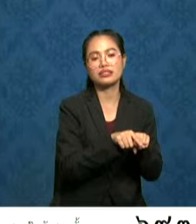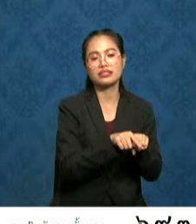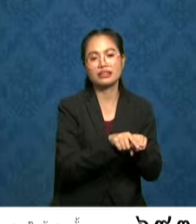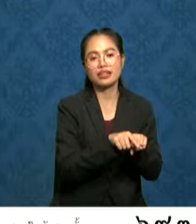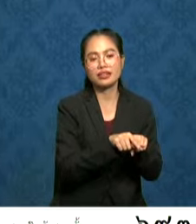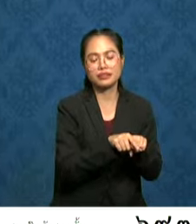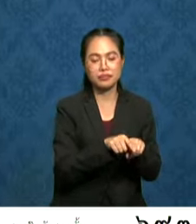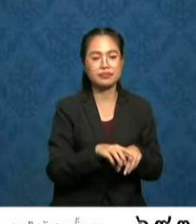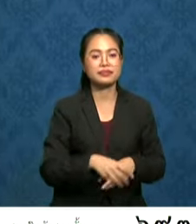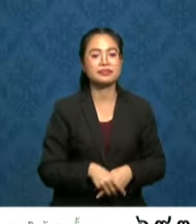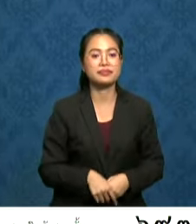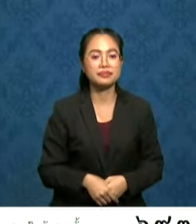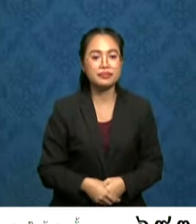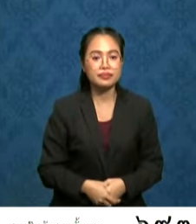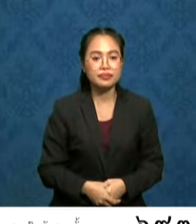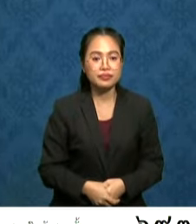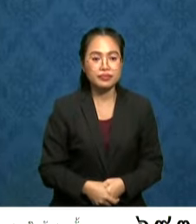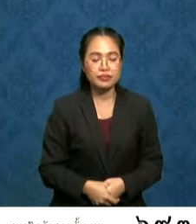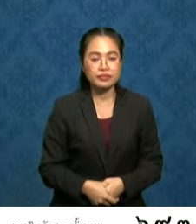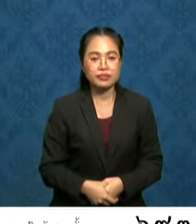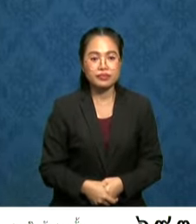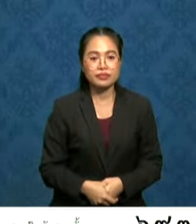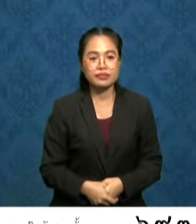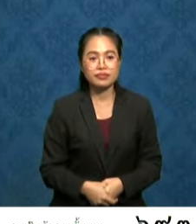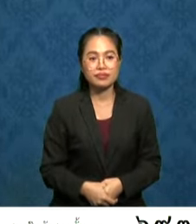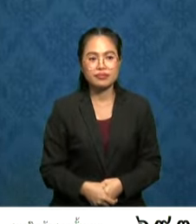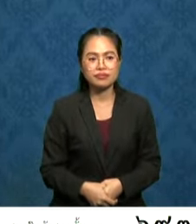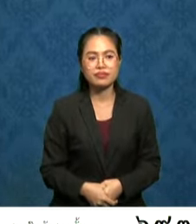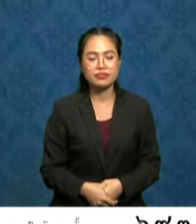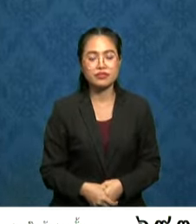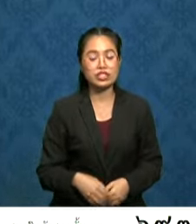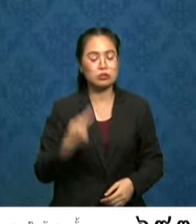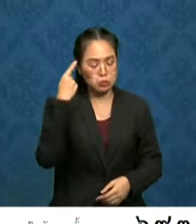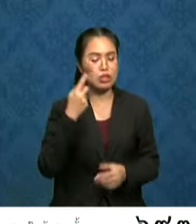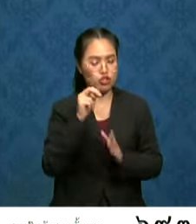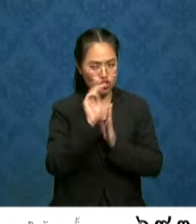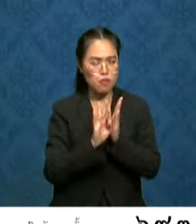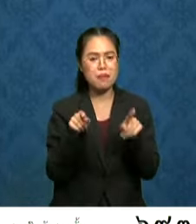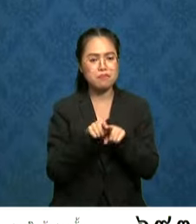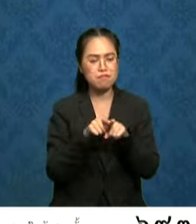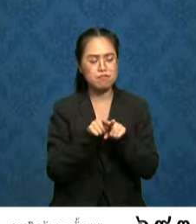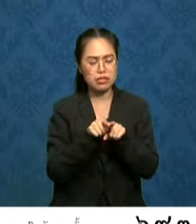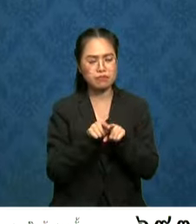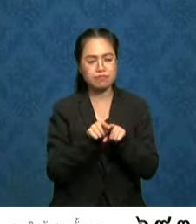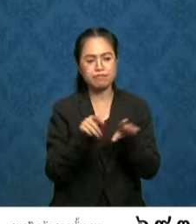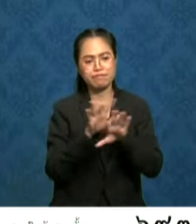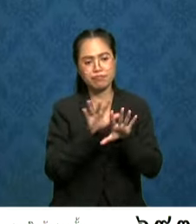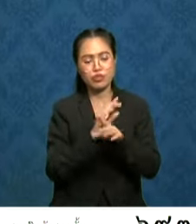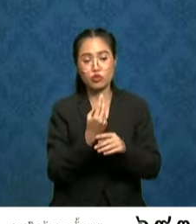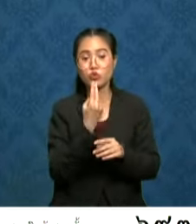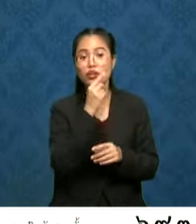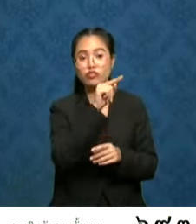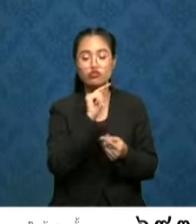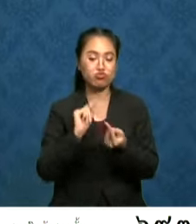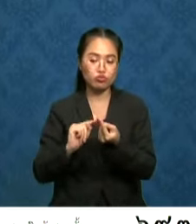ซื้อหนี้เช่นเดียวกันค่ะไม่อันนี้ไม่ใช่เรื่องบังเอิญนะไม่ใช่แค่นโยบายเดียวนะคะขอนโยบายถัดไปนะคะอย่างเช่นเศรษฐกิจใต้ดิน